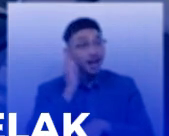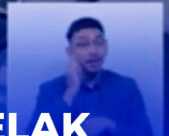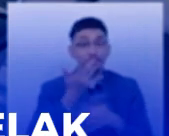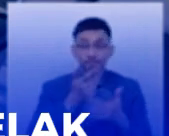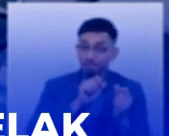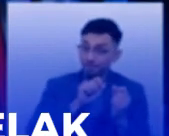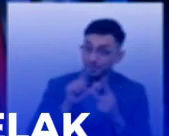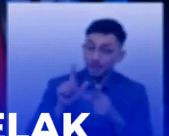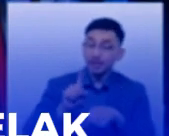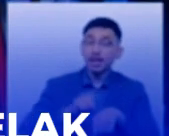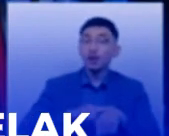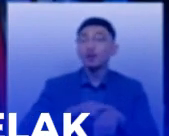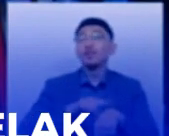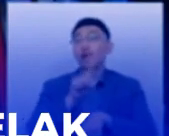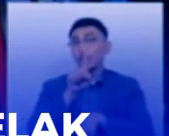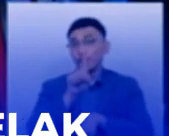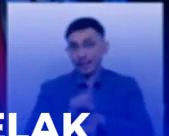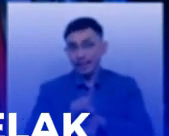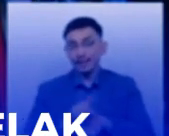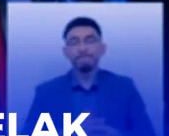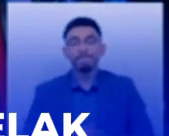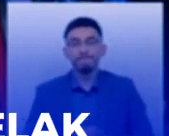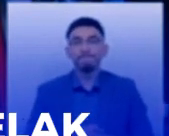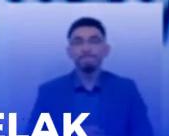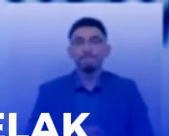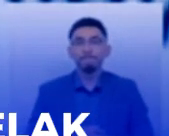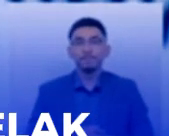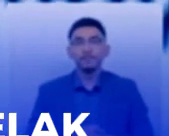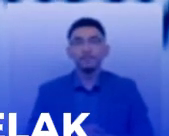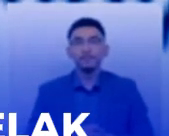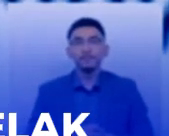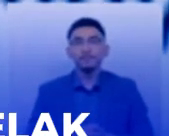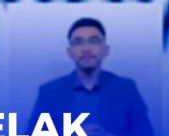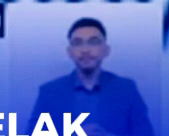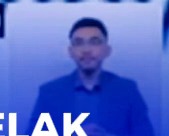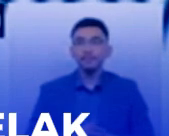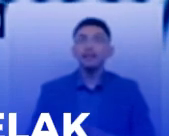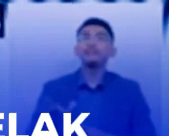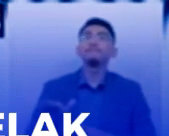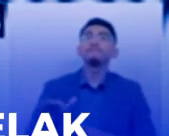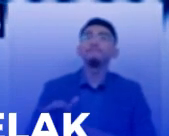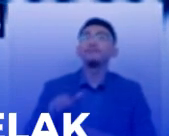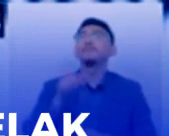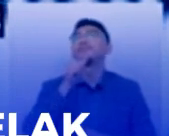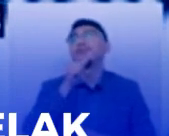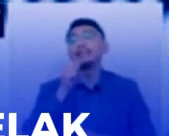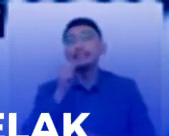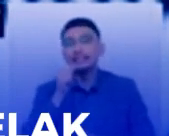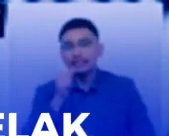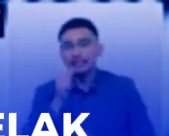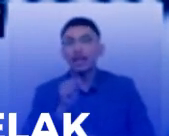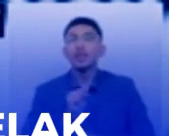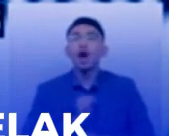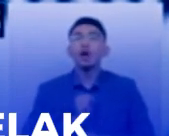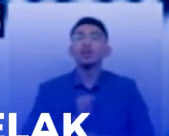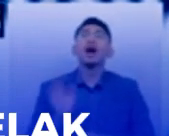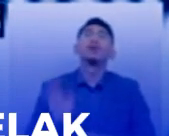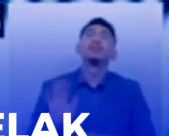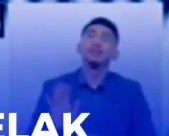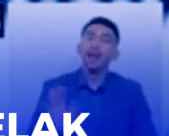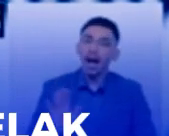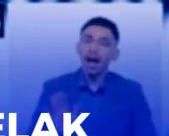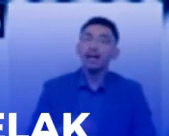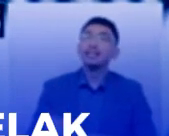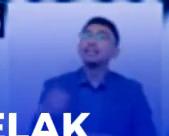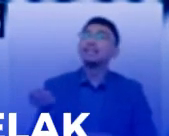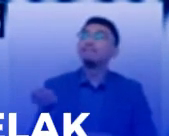1 menit. Silakan, Pak Ganjar. Mas Anies gak usah takut. Disebut aja angkanya berapa gitu